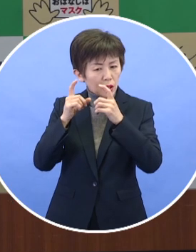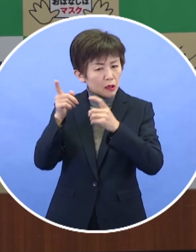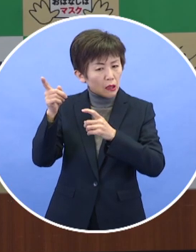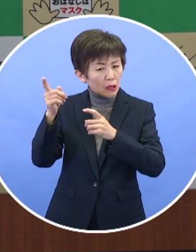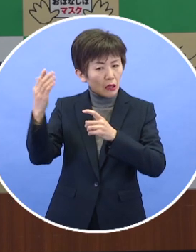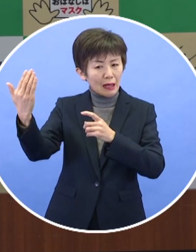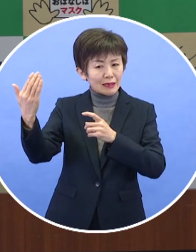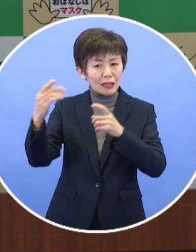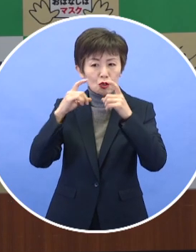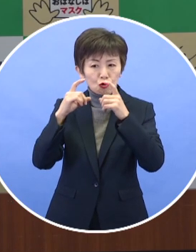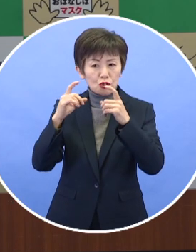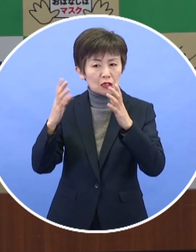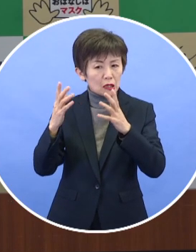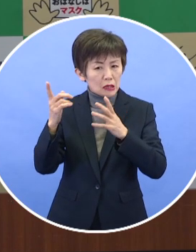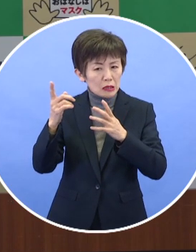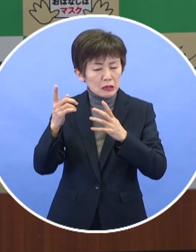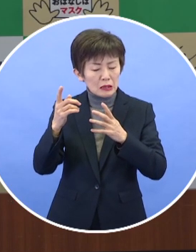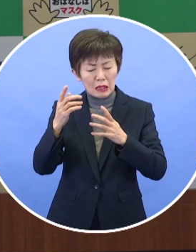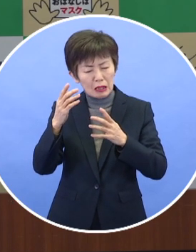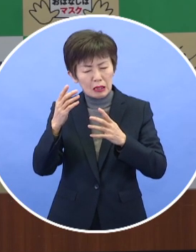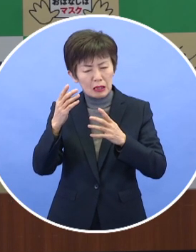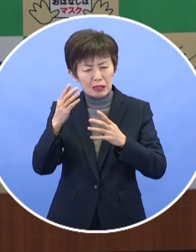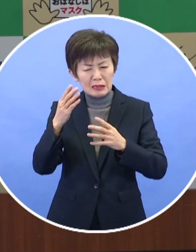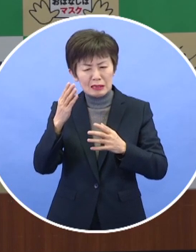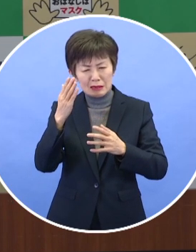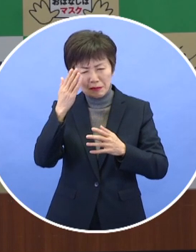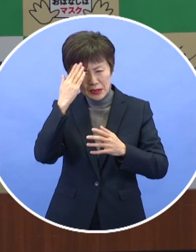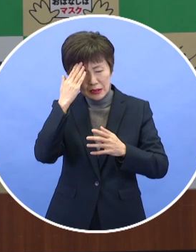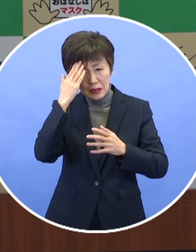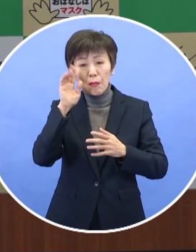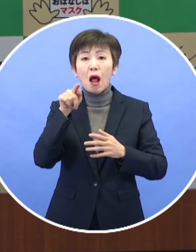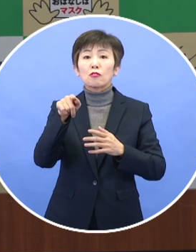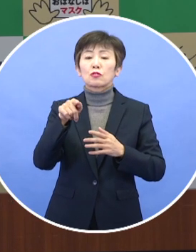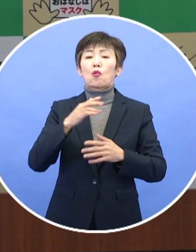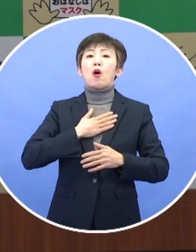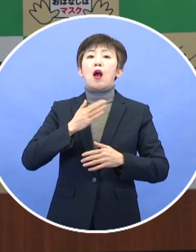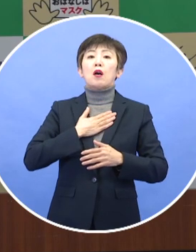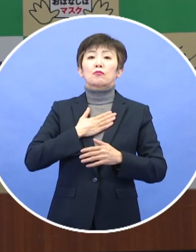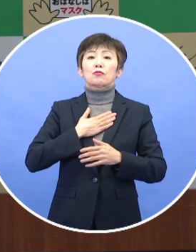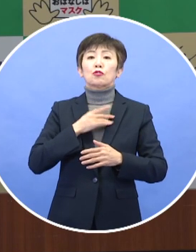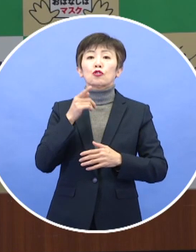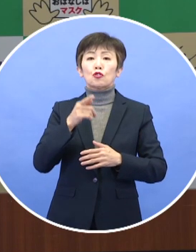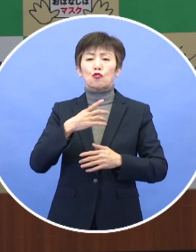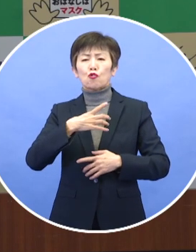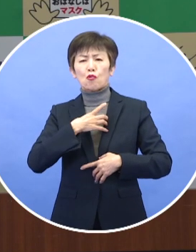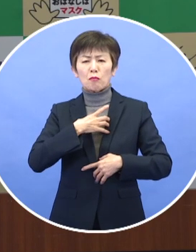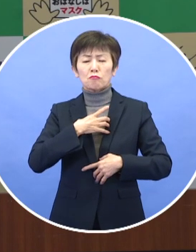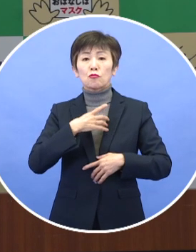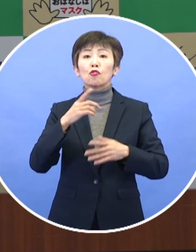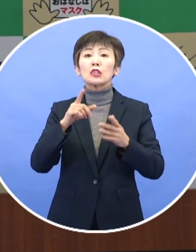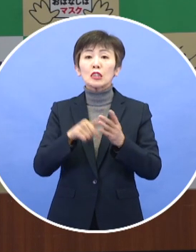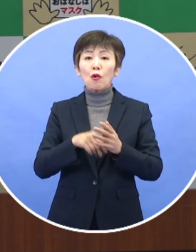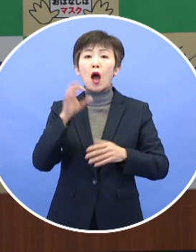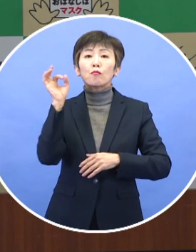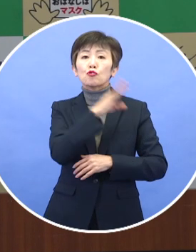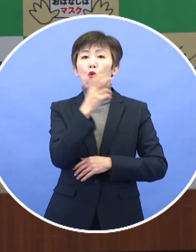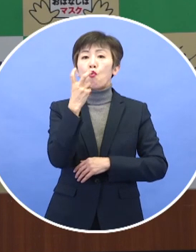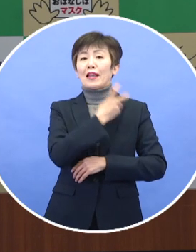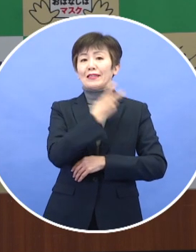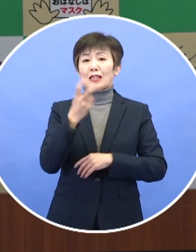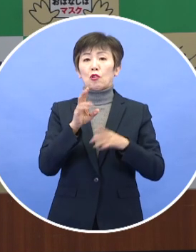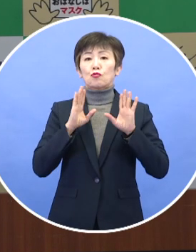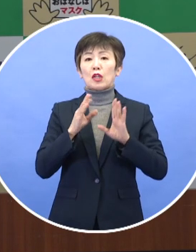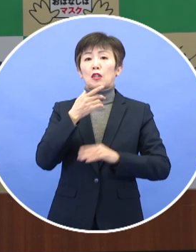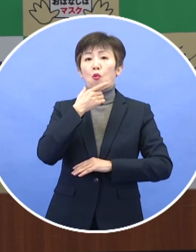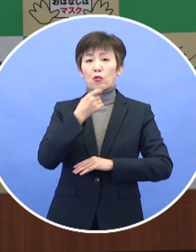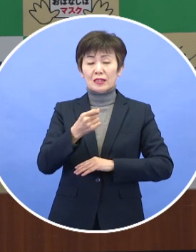と、そういうことが分かりますので、そういうところはもう、ご自身でですね、無料検査行っていただくと安心できますので、今の